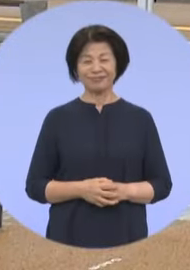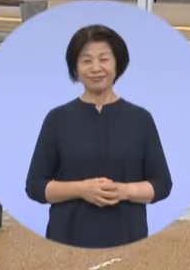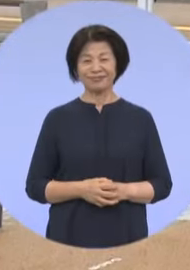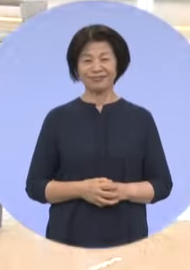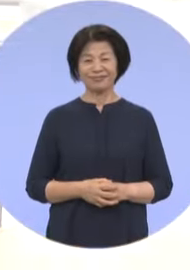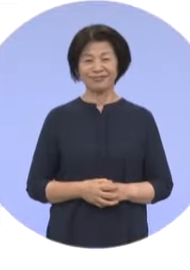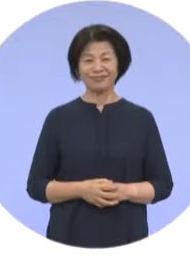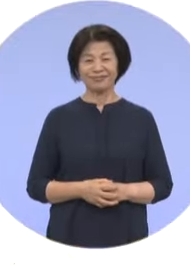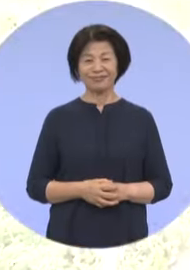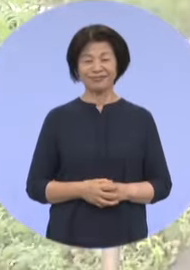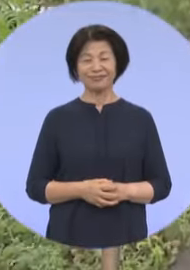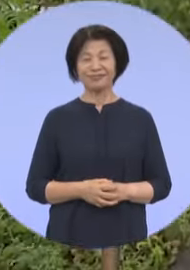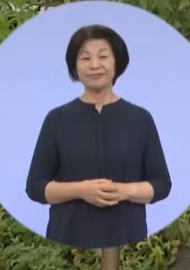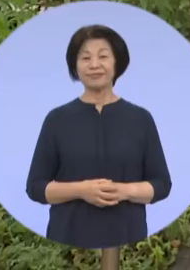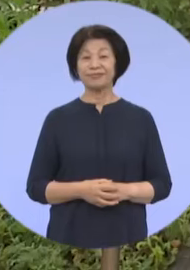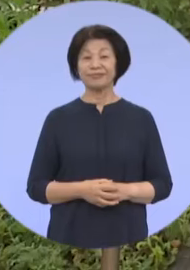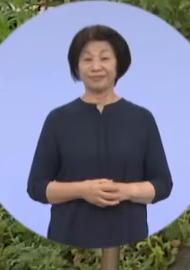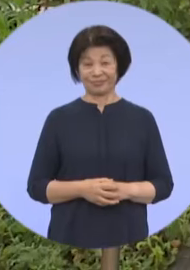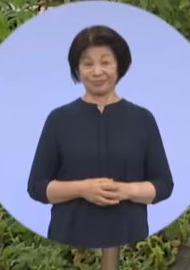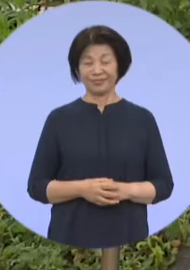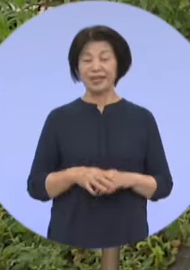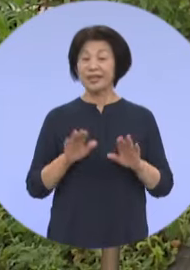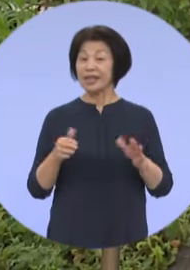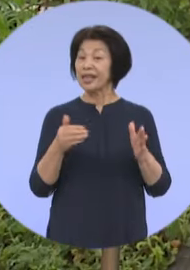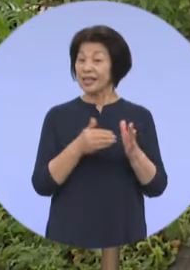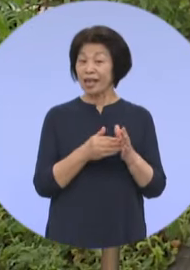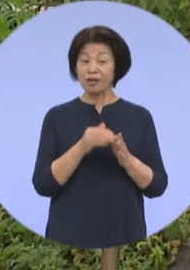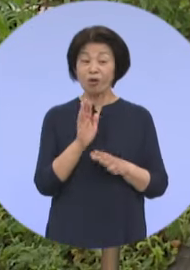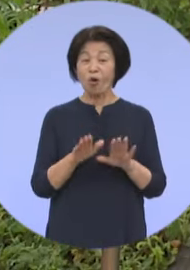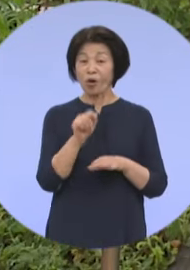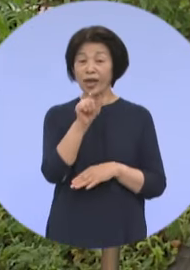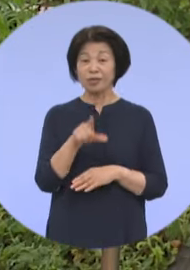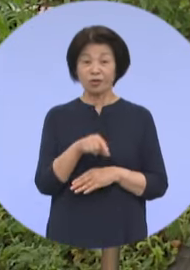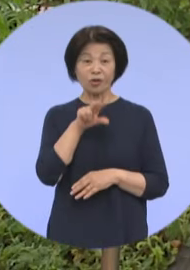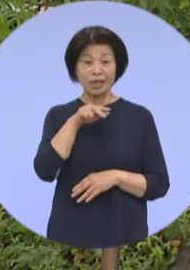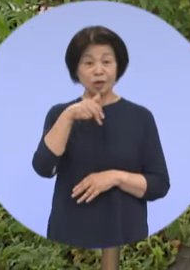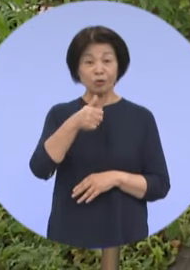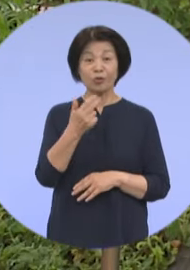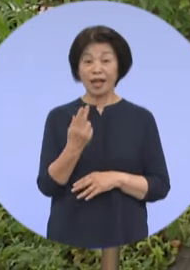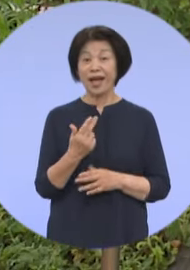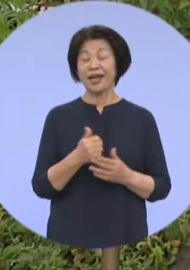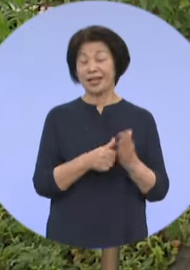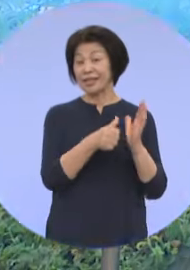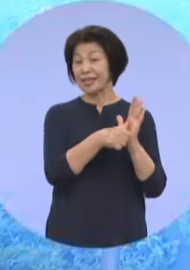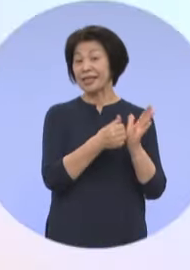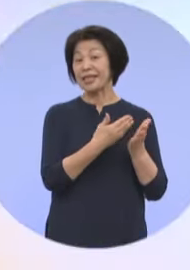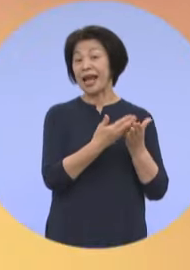それでは最後に今月の岐阜スタギャラリーです。